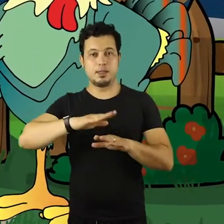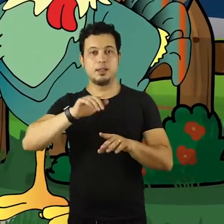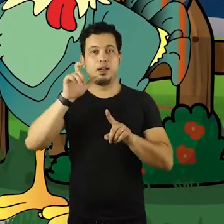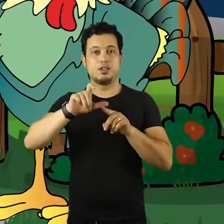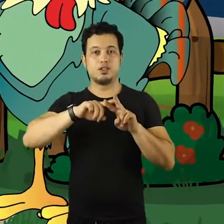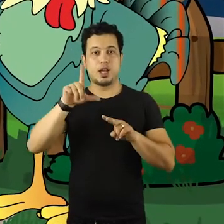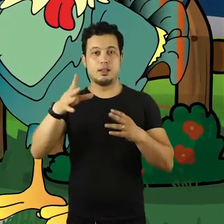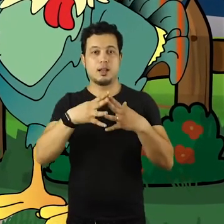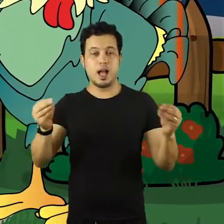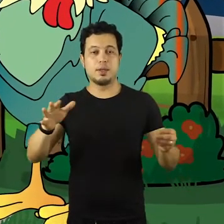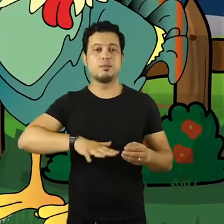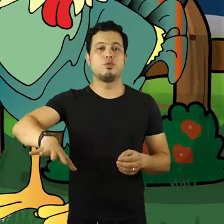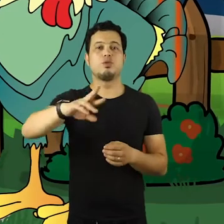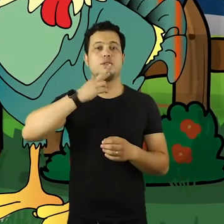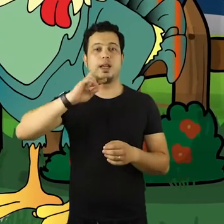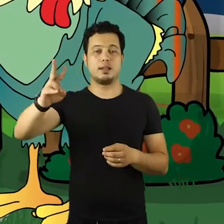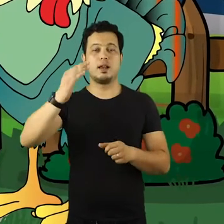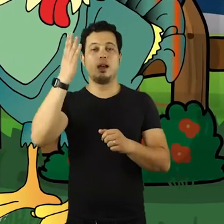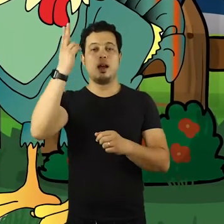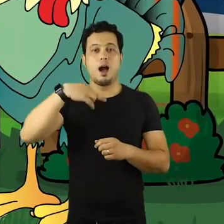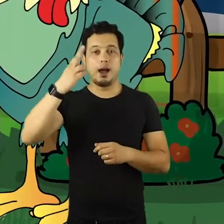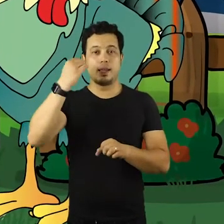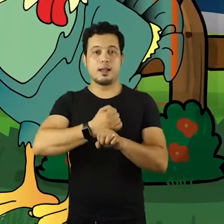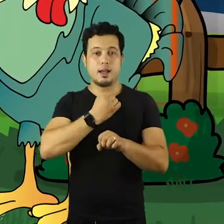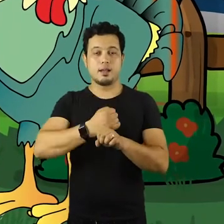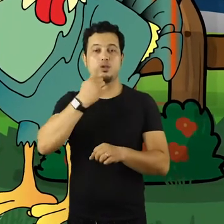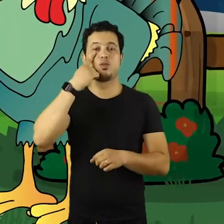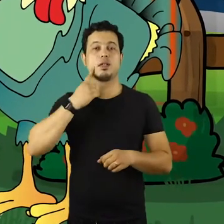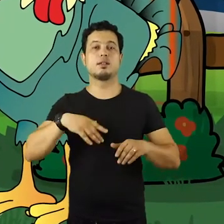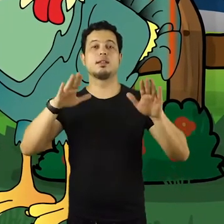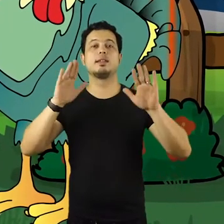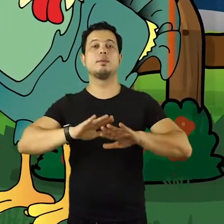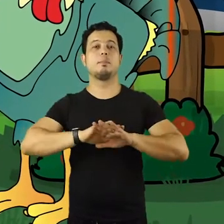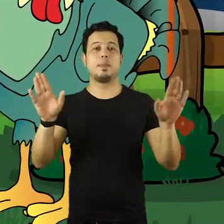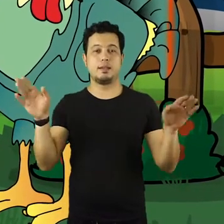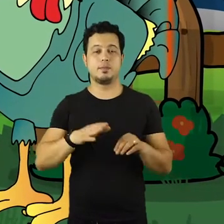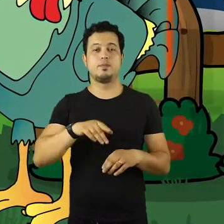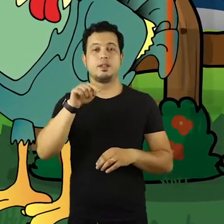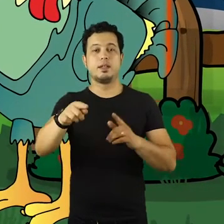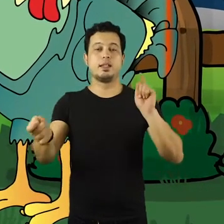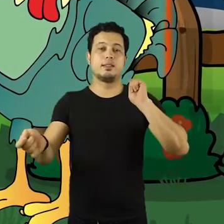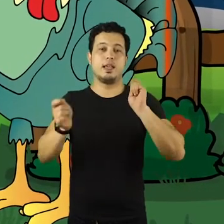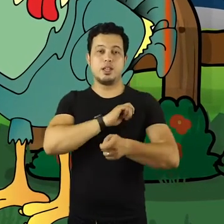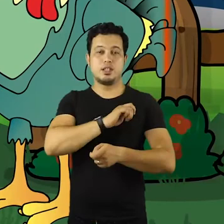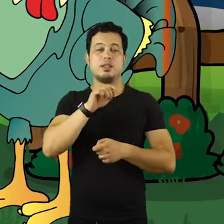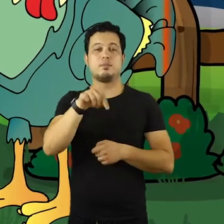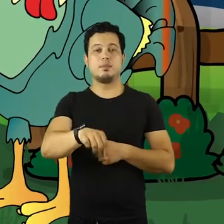tüm renkleri. Ağlayan kayanın gözyaşları dinmedi. Değişti Dinosopolis'in sihirli